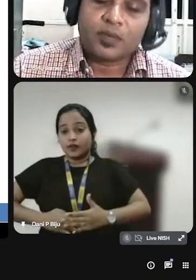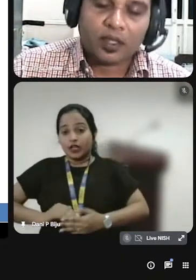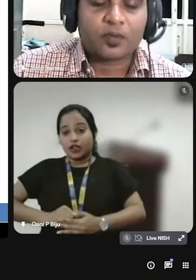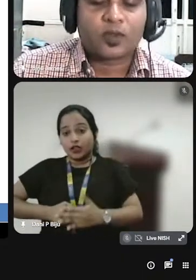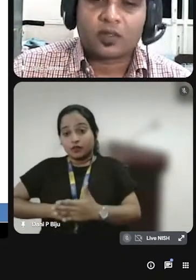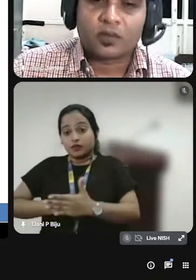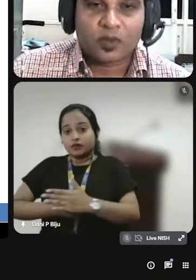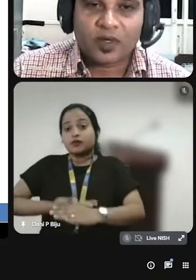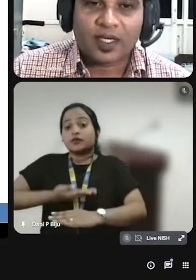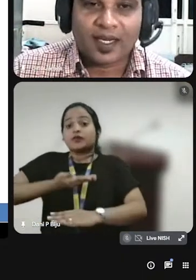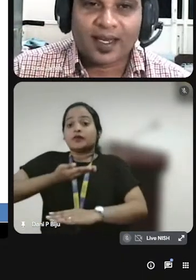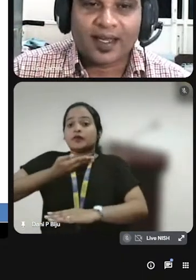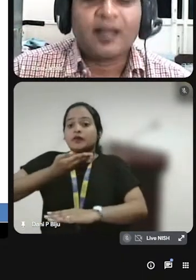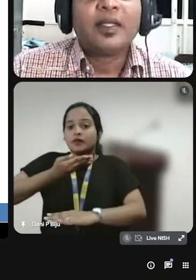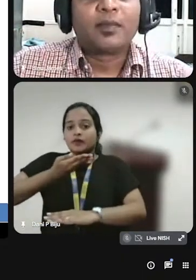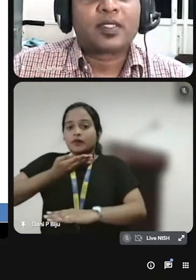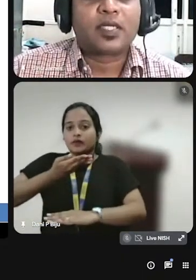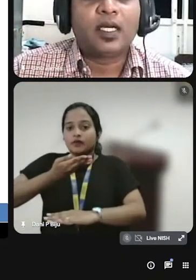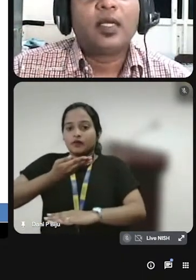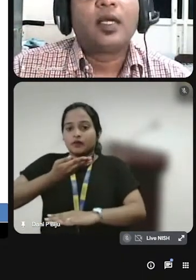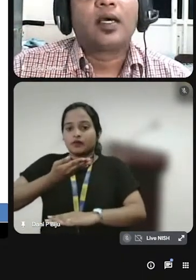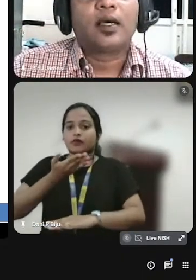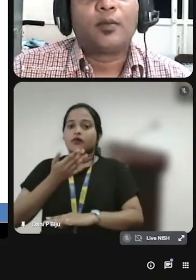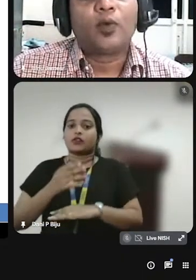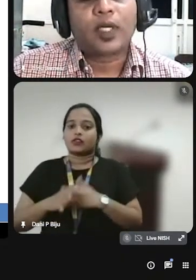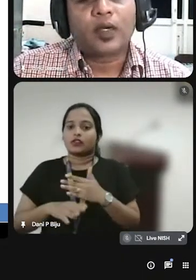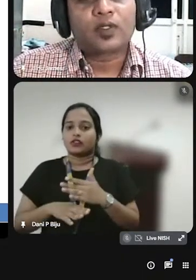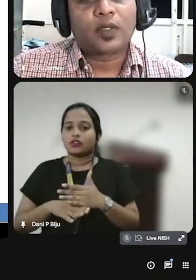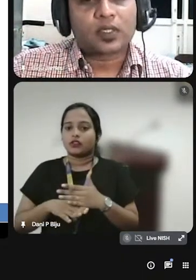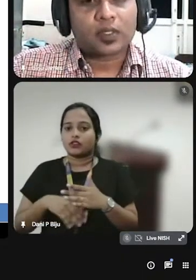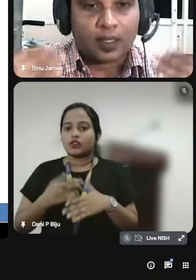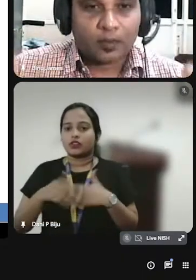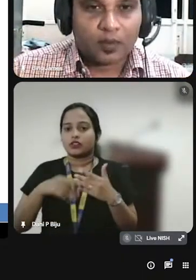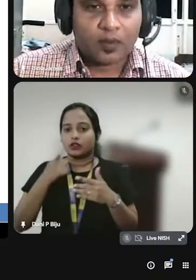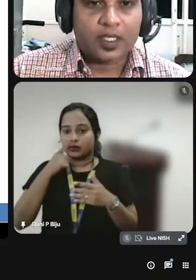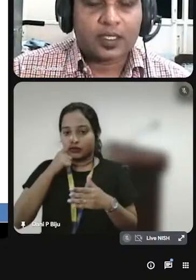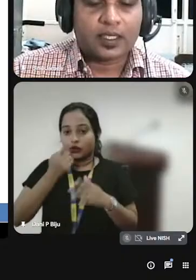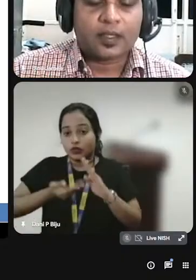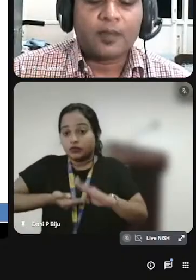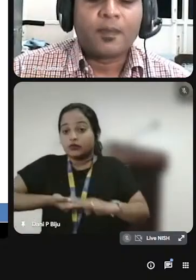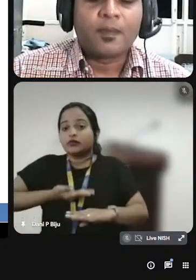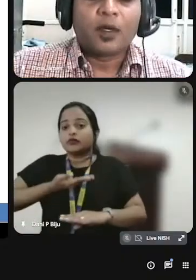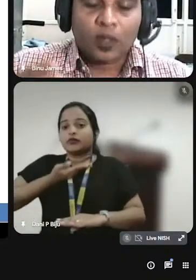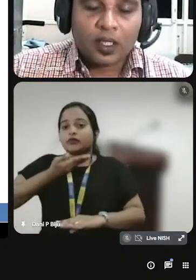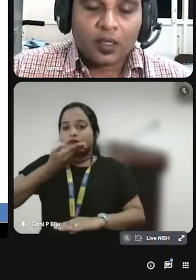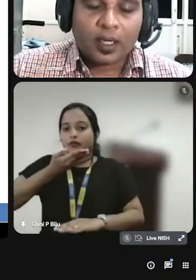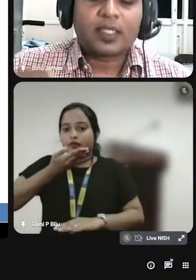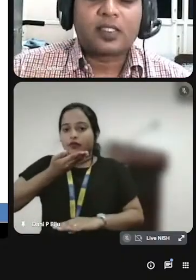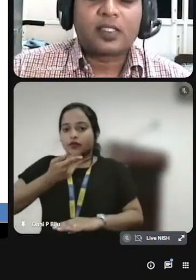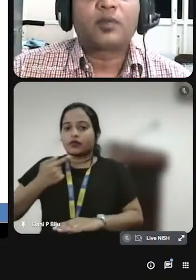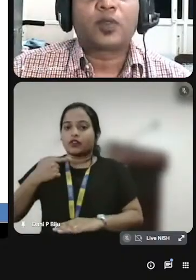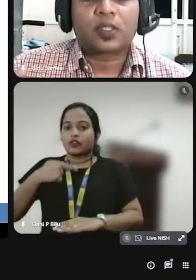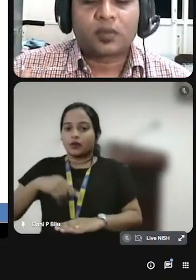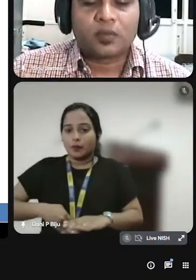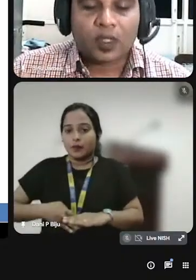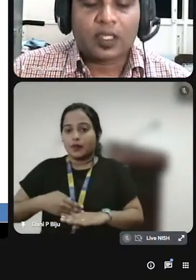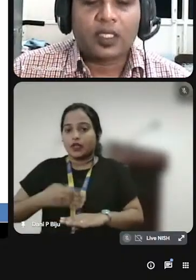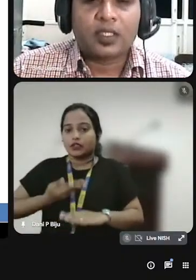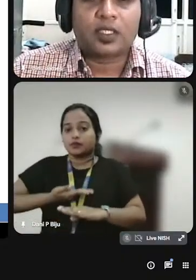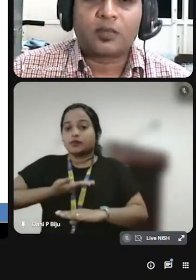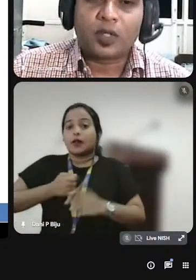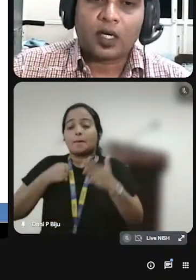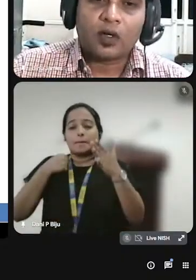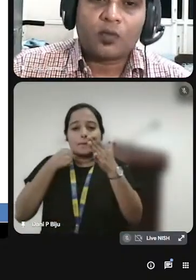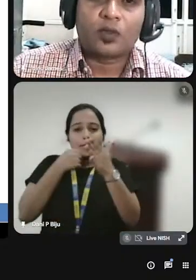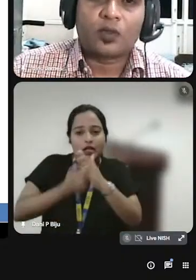പറയും. ശ്വാസം പോകുന്ന വയറ്റിലേക്കല്ല, ബട്ട് സ്റ്റിൽ മൂക്കിൽ കൂടെ ശ്വാസം നല്ലപോലെ വലിച്ചെടുത്ത് ഉള്ളിൽ മാക്സിമം ശ്വാസം